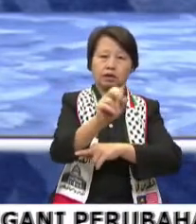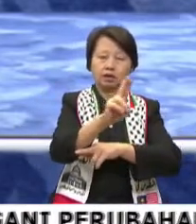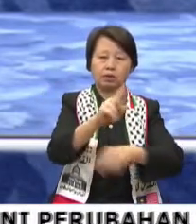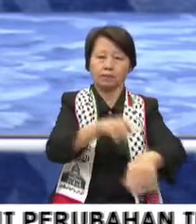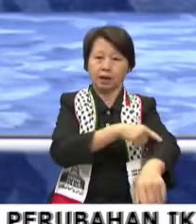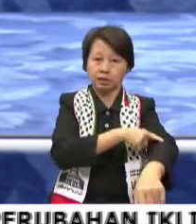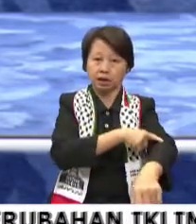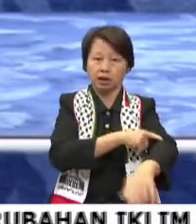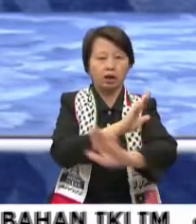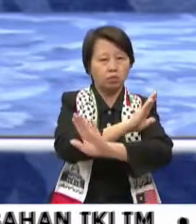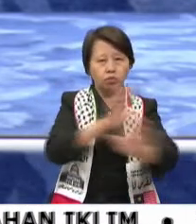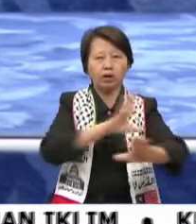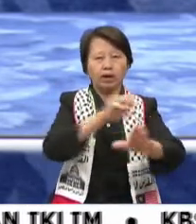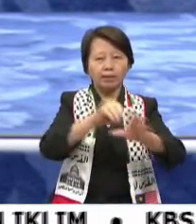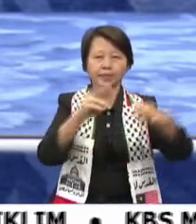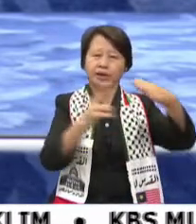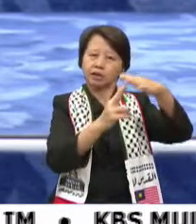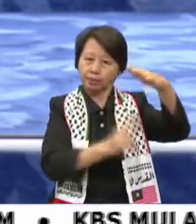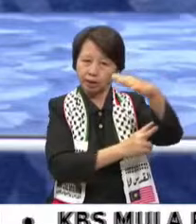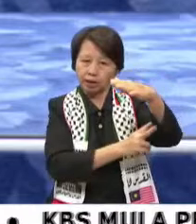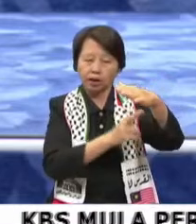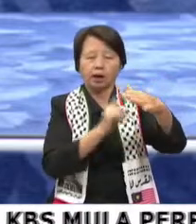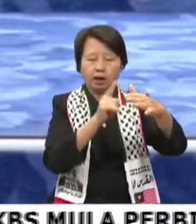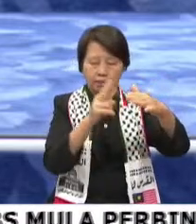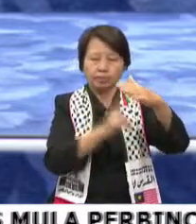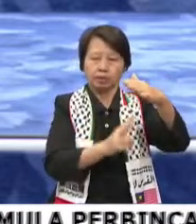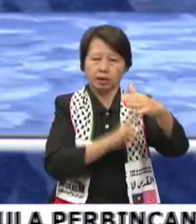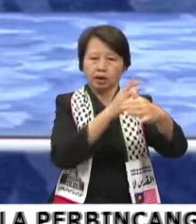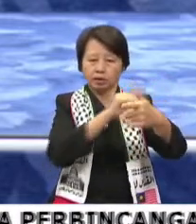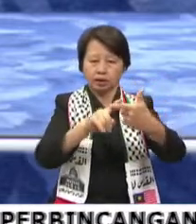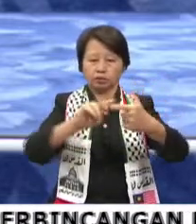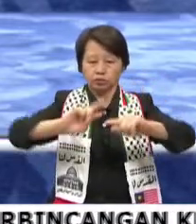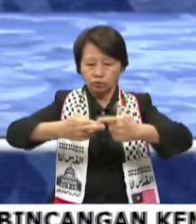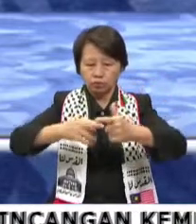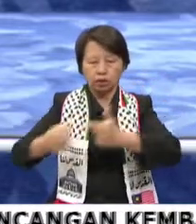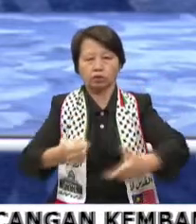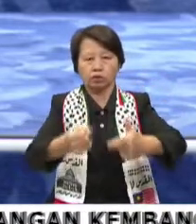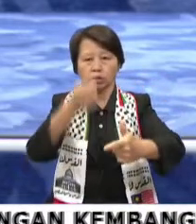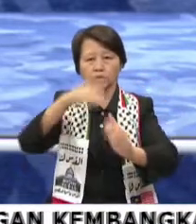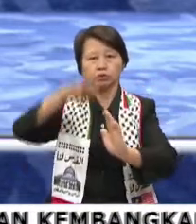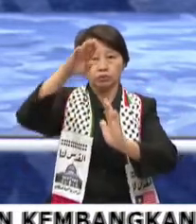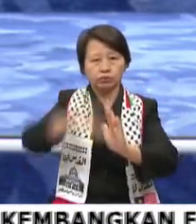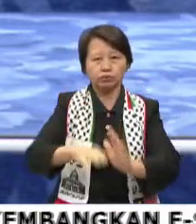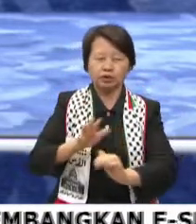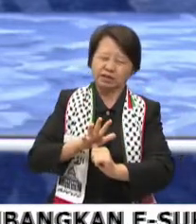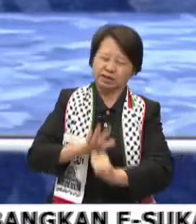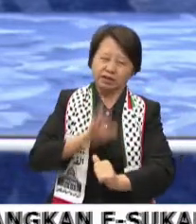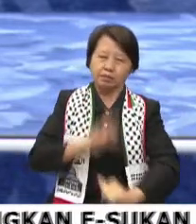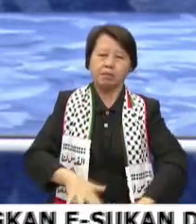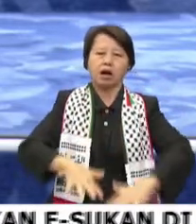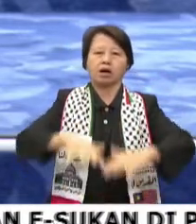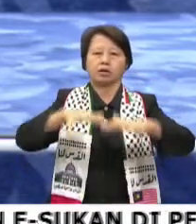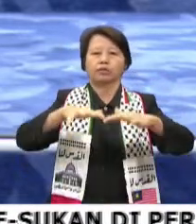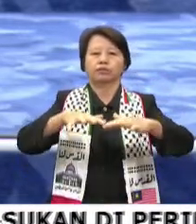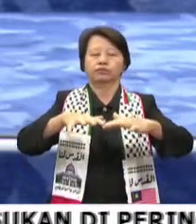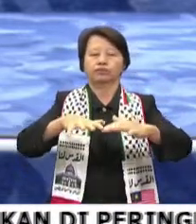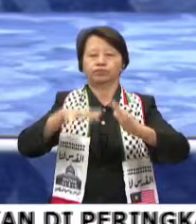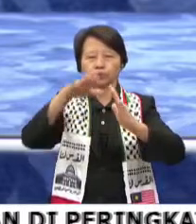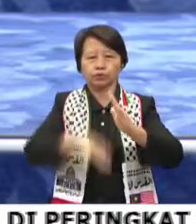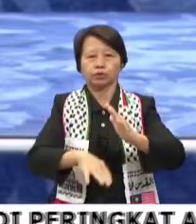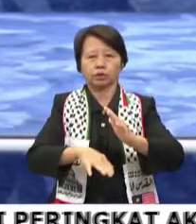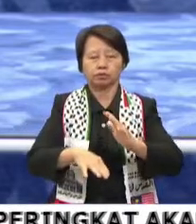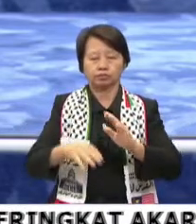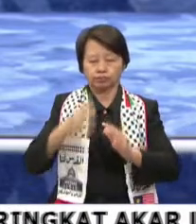tetapi juga penyelenggaraan sungai untuk mengurangkan tekanan banjir